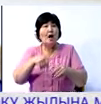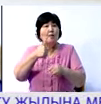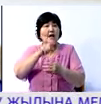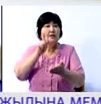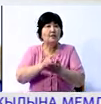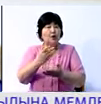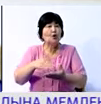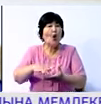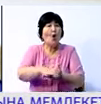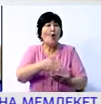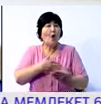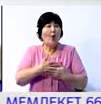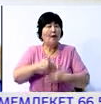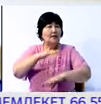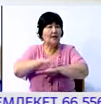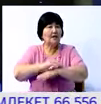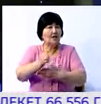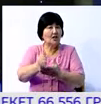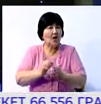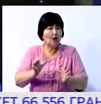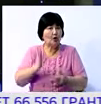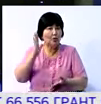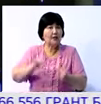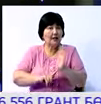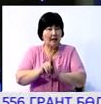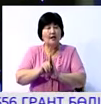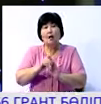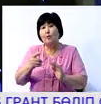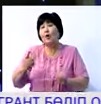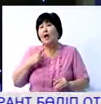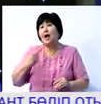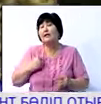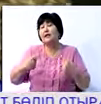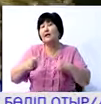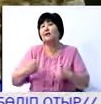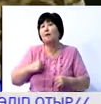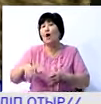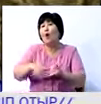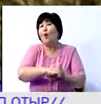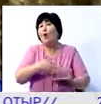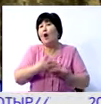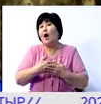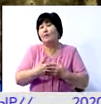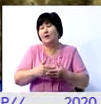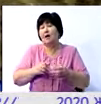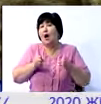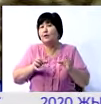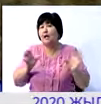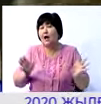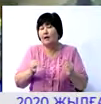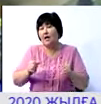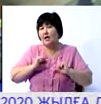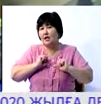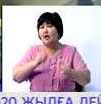міндеті ол қоғамдық тәртіпті сақтау болып табылады. Осылайша әскери бөлім сарбаздары қоғамдық қауіпсіздікті қамтамасыз ете отырып